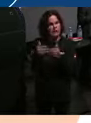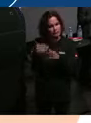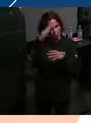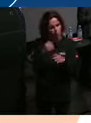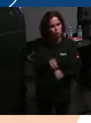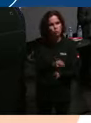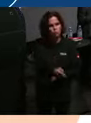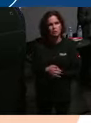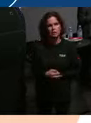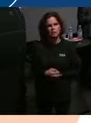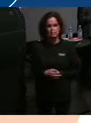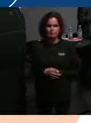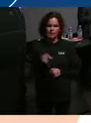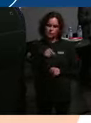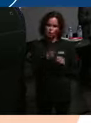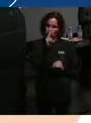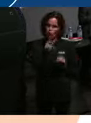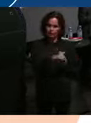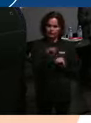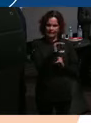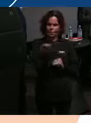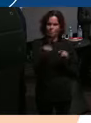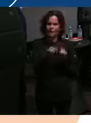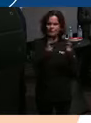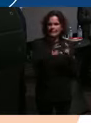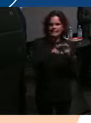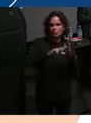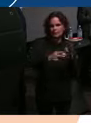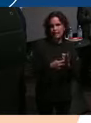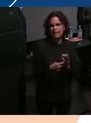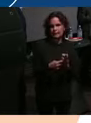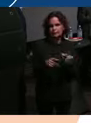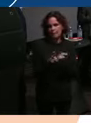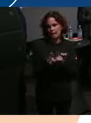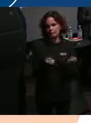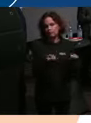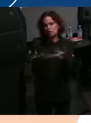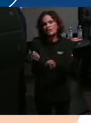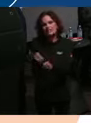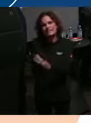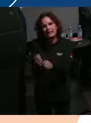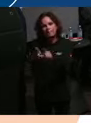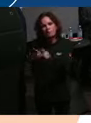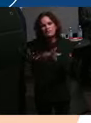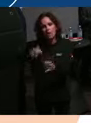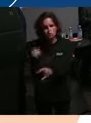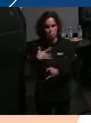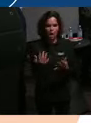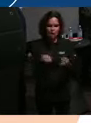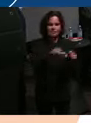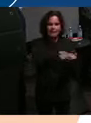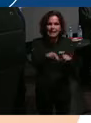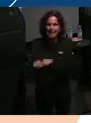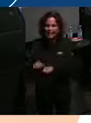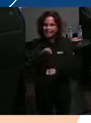forsyningssikkerhet har blitt løftet opp på et helt nytt nivå når det gjelder energiomstillingen. Og med forsyningssikkerhet så mener jeg det at vi skal ha kraft tilgjengelig når vi